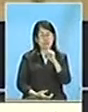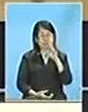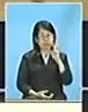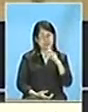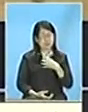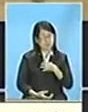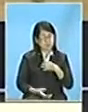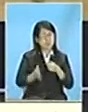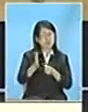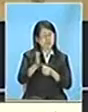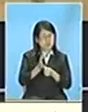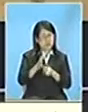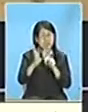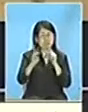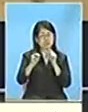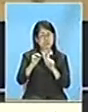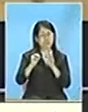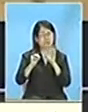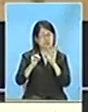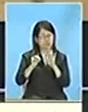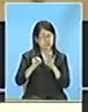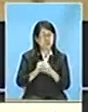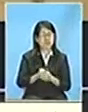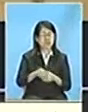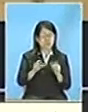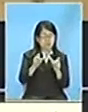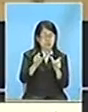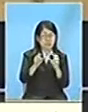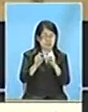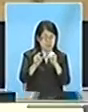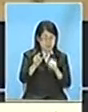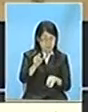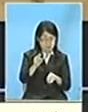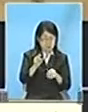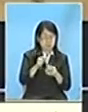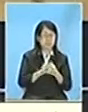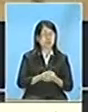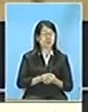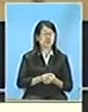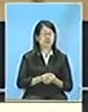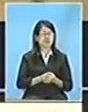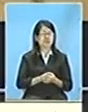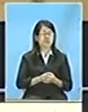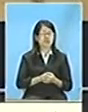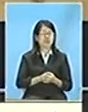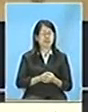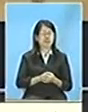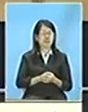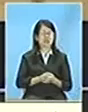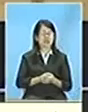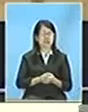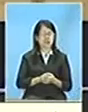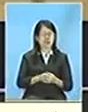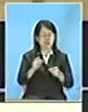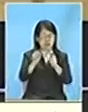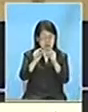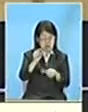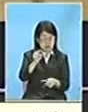ขความในมาตรา5ขอตอนท้ายโดยให้ตัดข้อความว่าเว้นแต่พระราชบัญญัตินี้บัญญัติไว้เป็นอย่